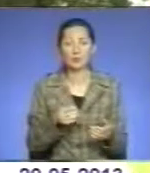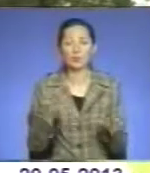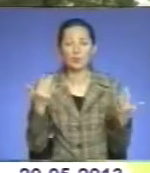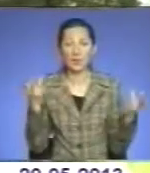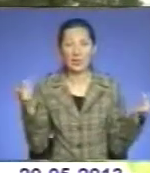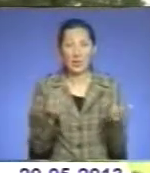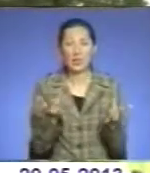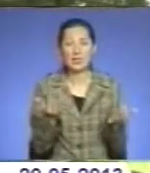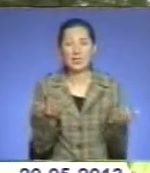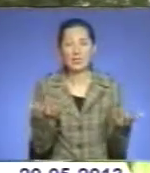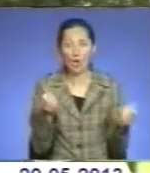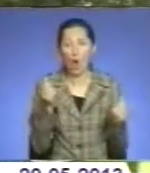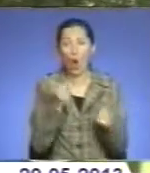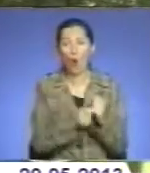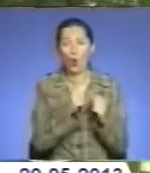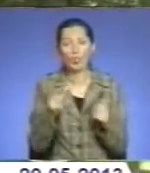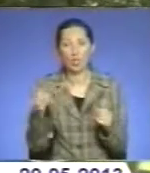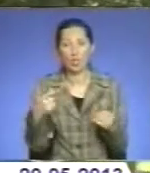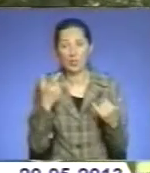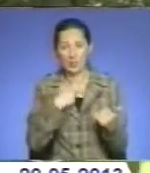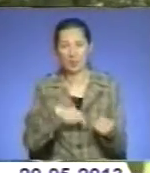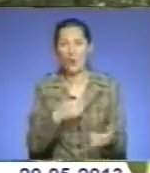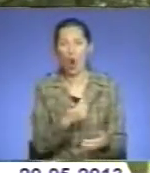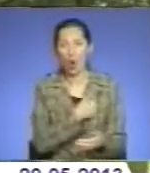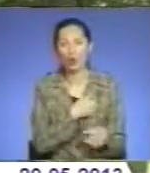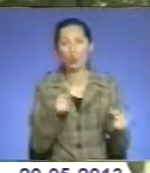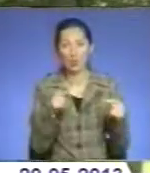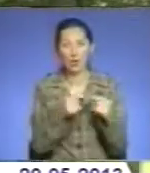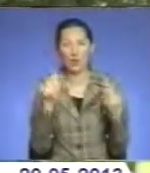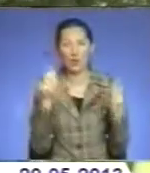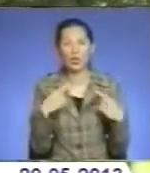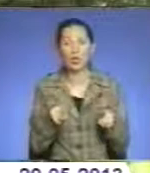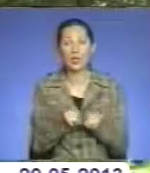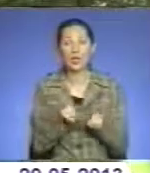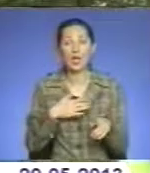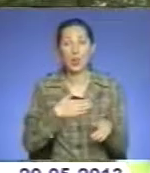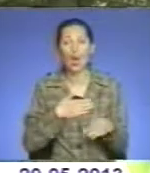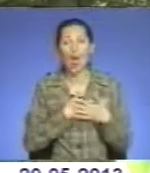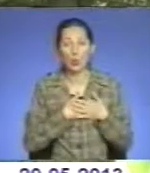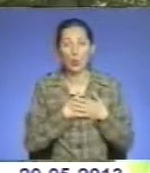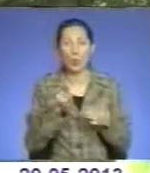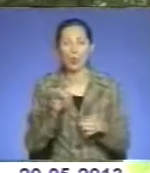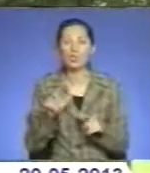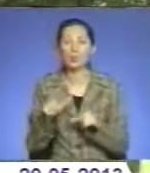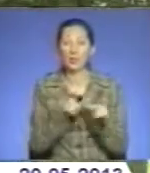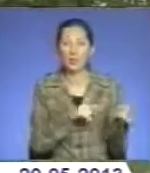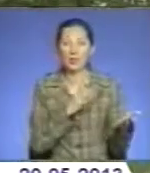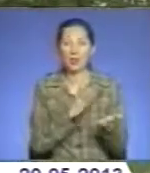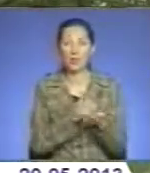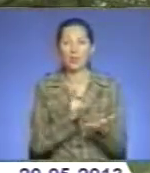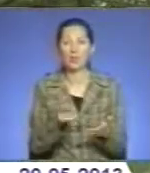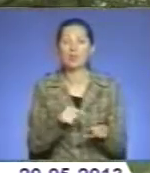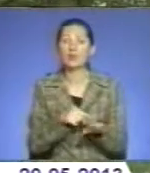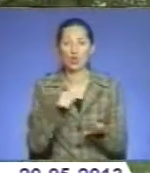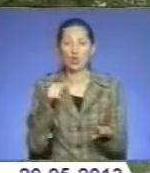скільки кожна людина для себе визначає. Але відпочинок такий, який ми любимо, кудись поїхати, мати якісь